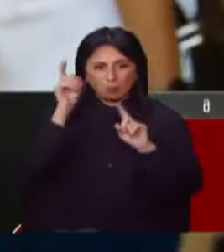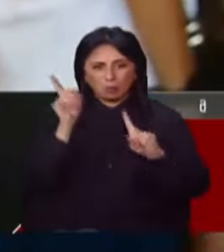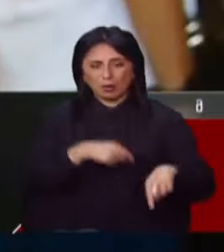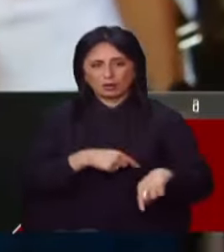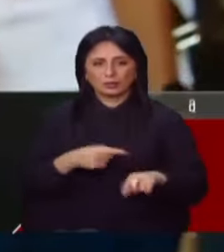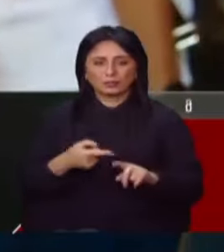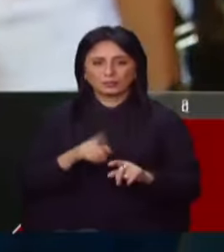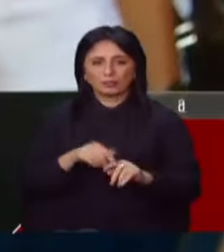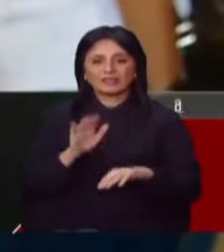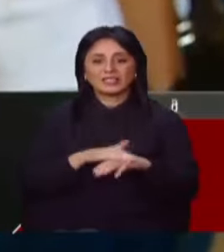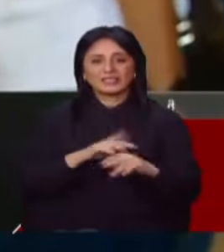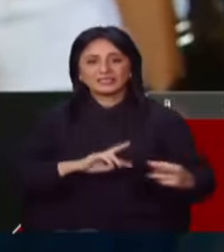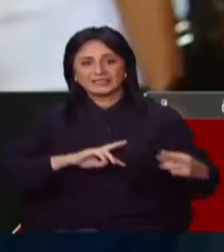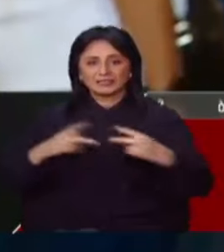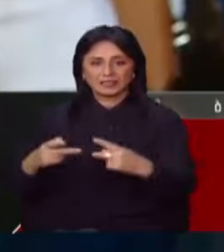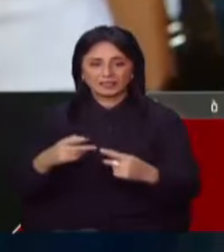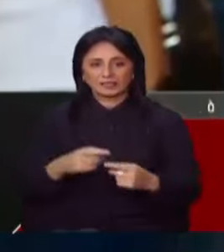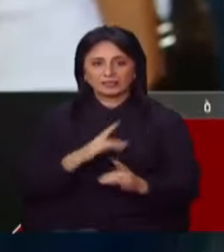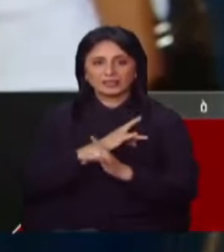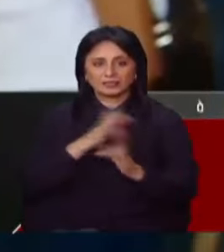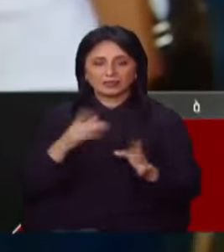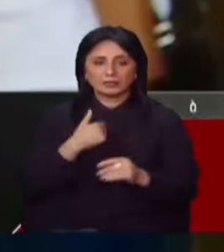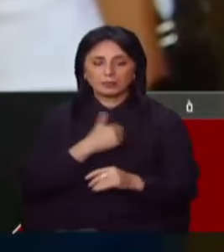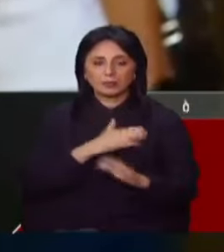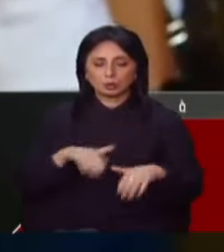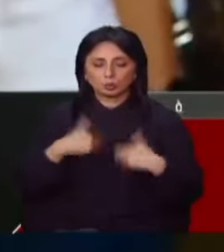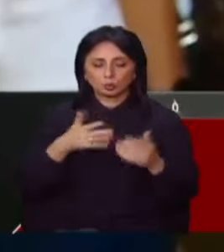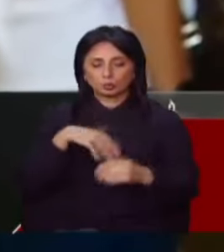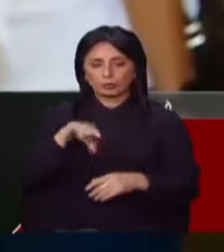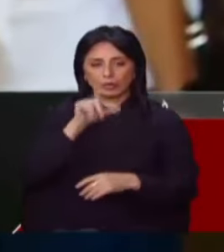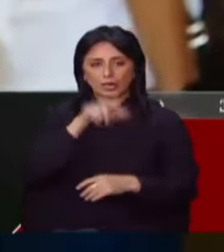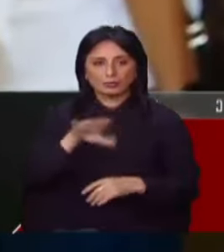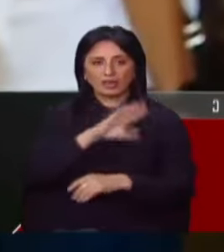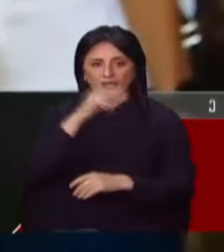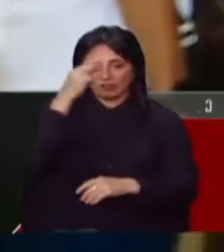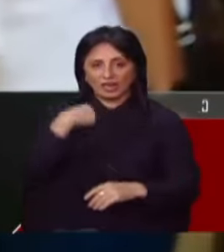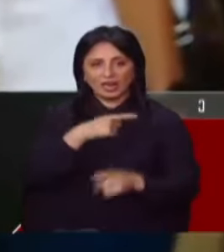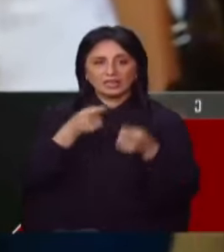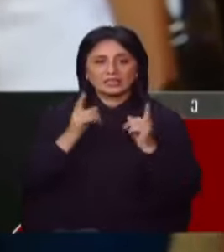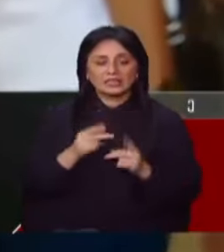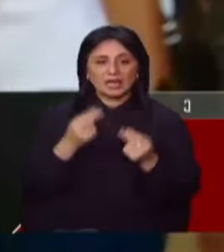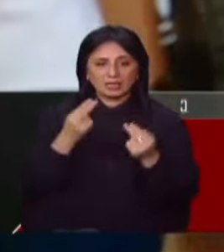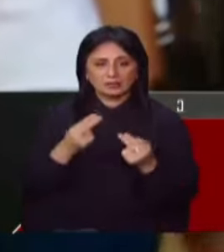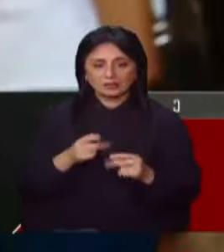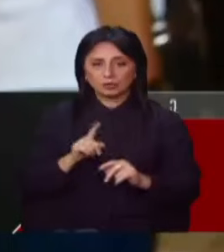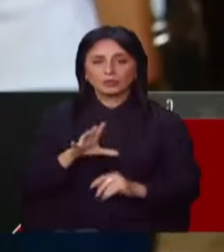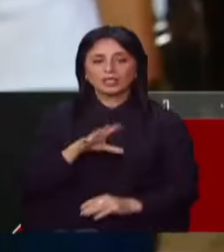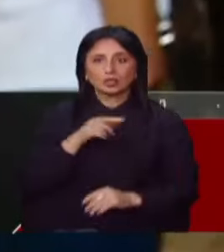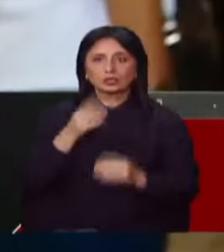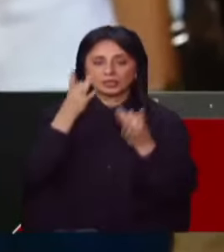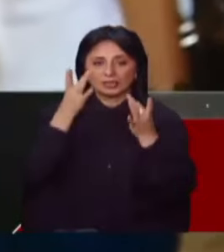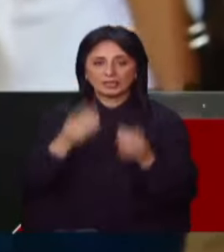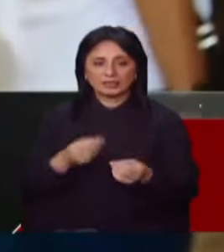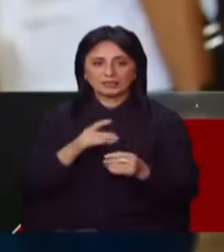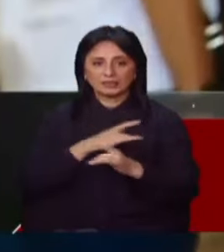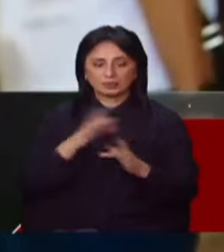ბოროტებიდან, ასე თქვა, სიკეთისაკე ცვლილების დღესასწაული და მე მინდა უსრო ყველა ადამიანს, ყველა ქრისტიანს, რომ ყოფილიყოს ეს